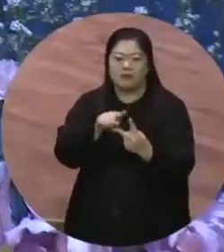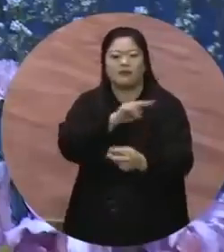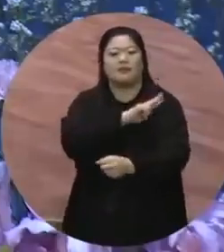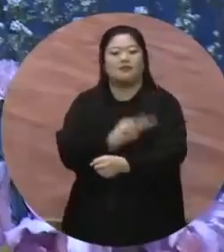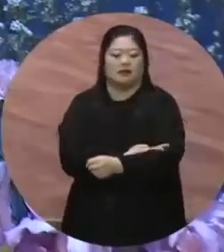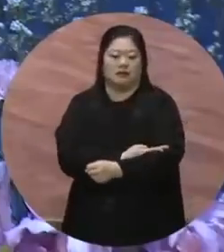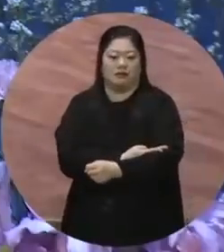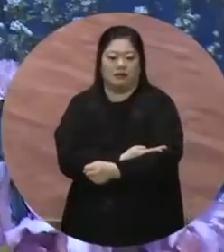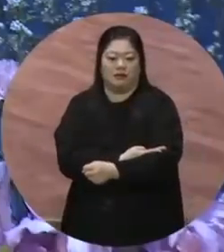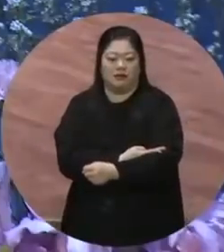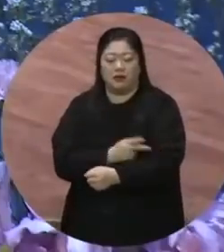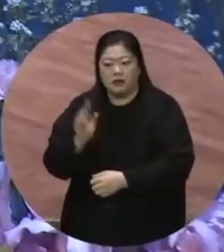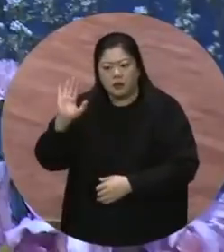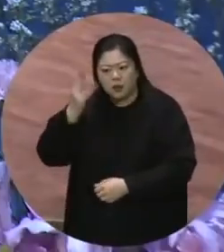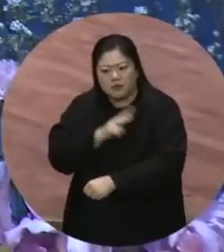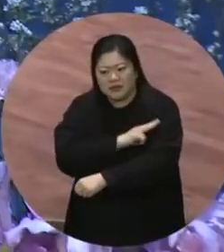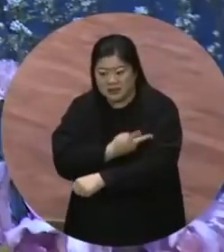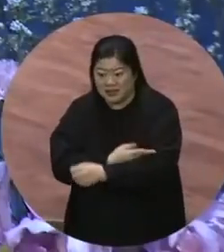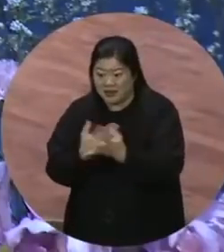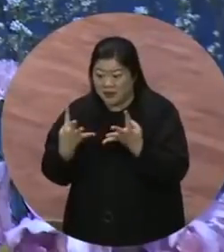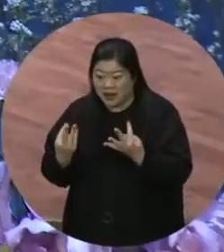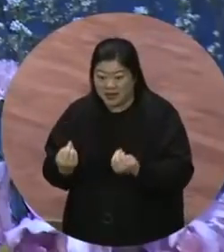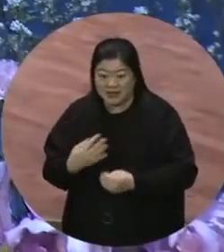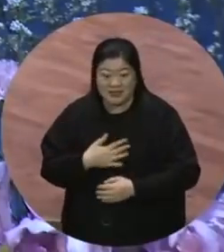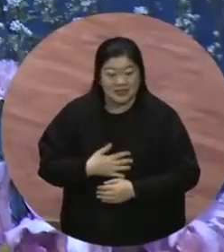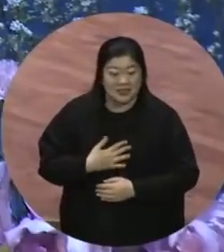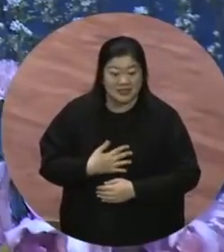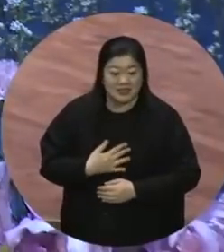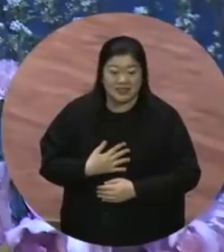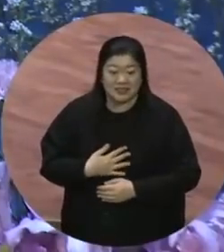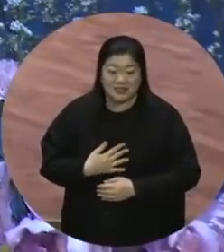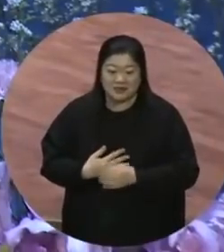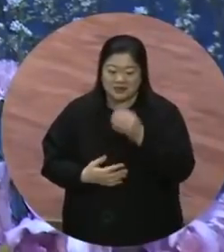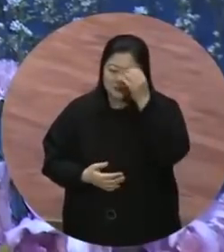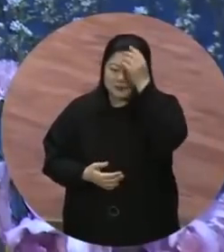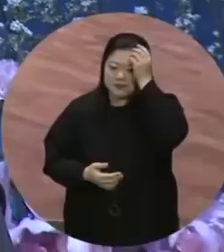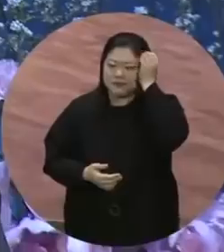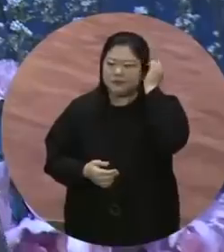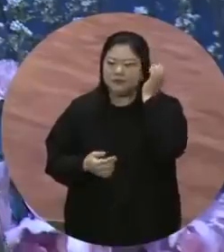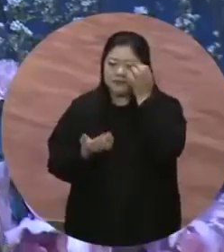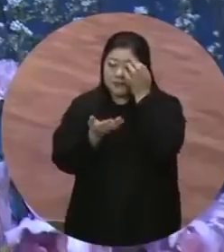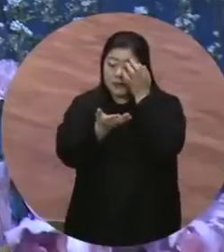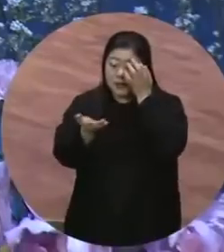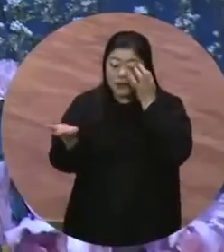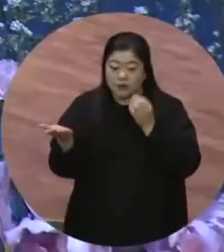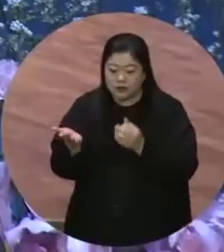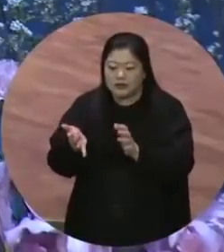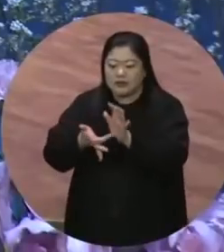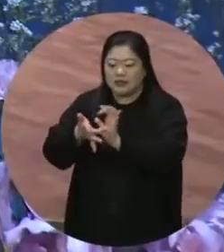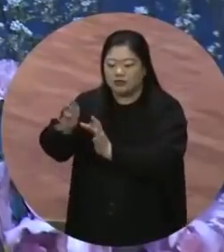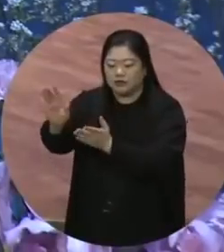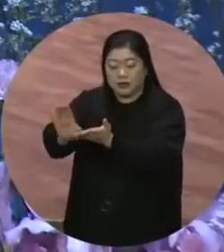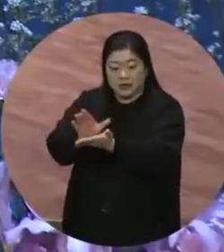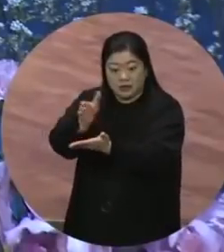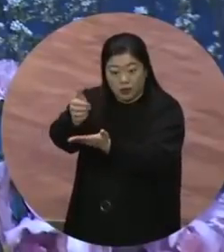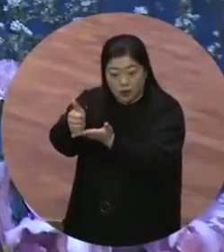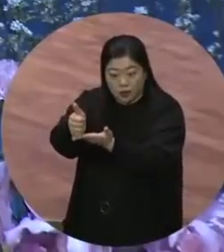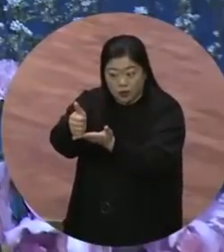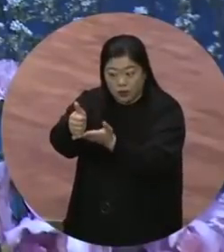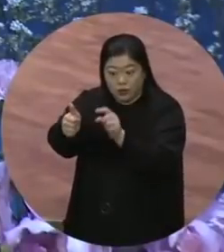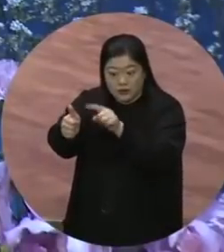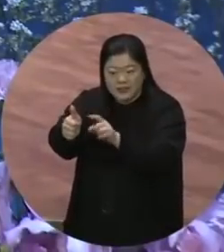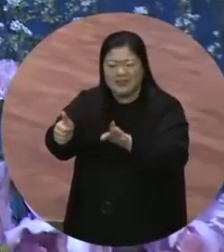이단들이 많이 나왔습니다. 신학적으로 여러분들은 예수 그리스도는 참